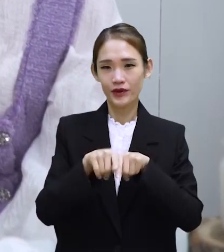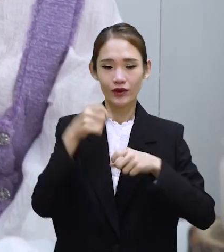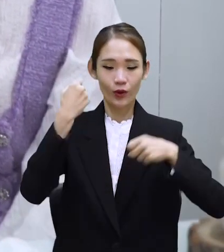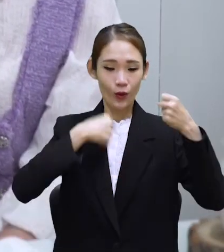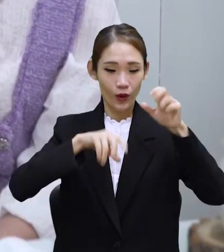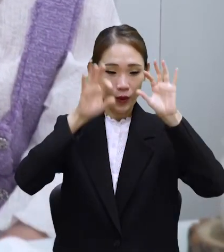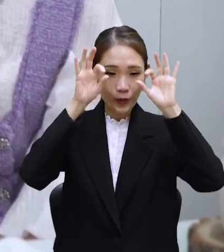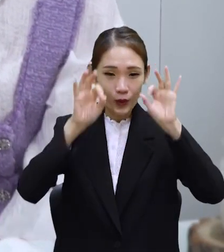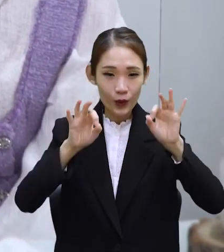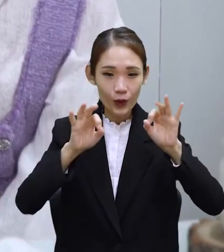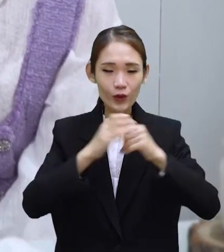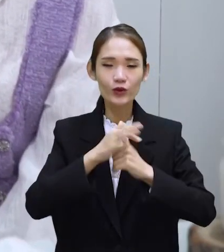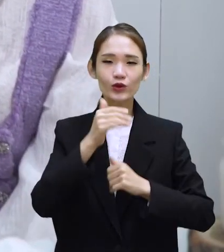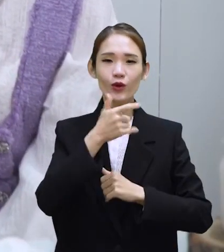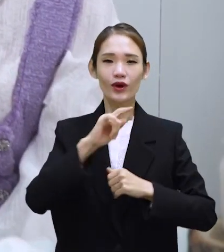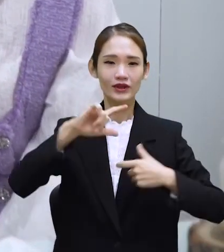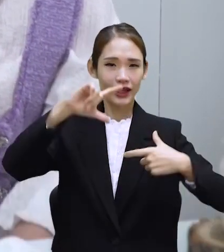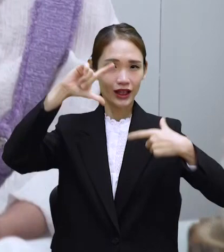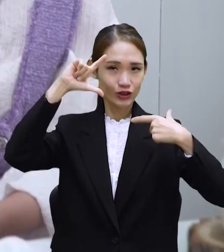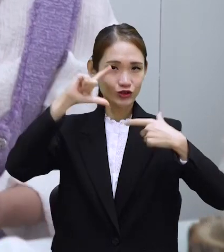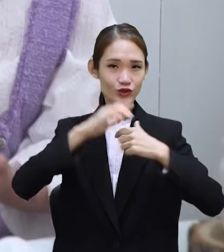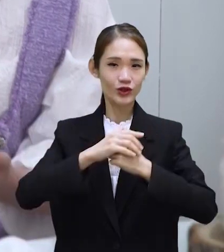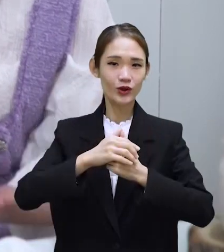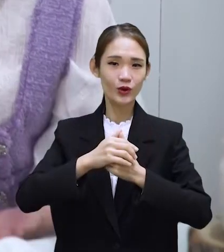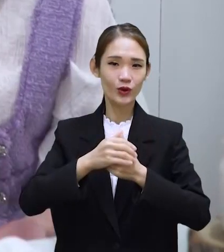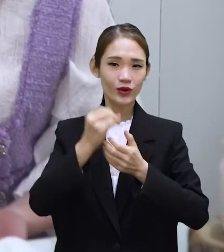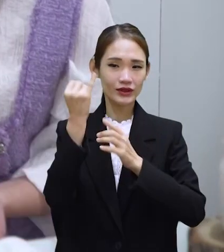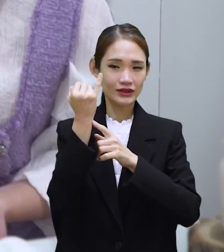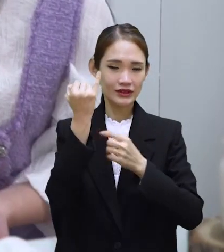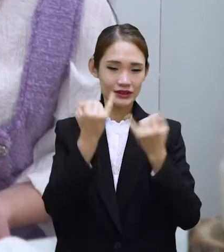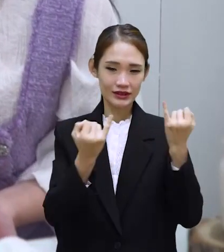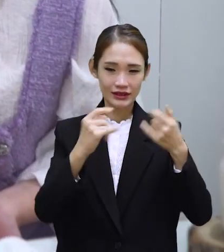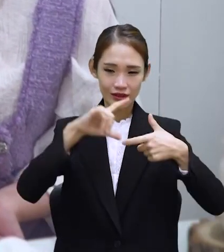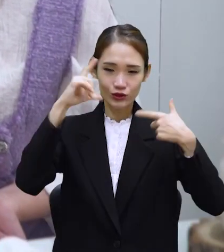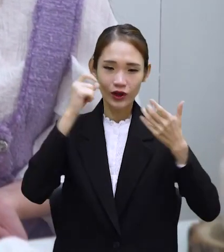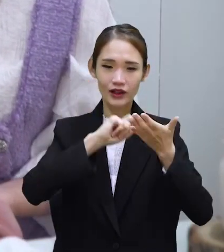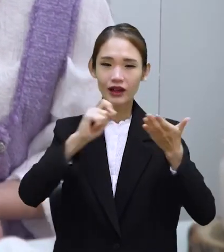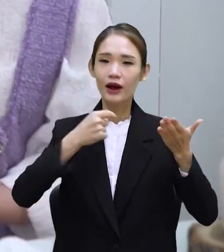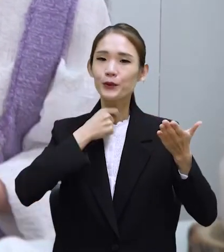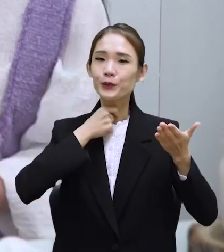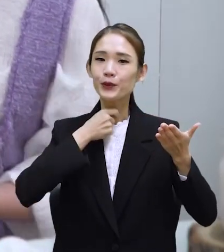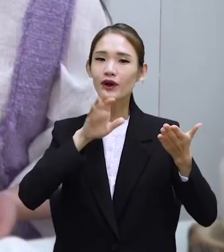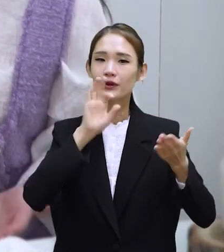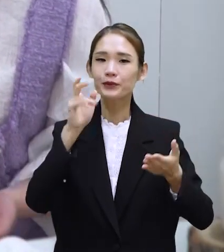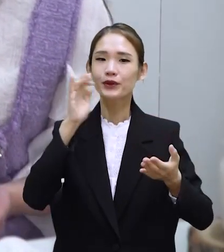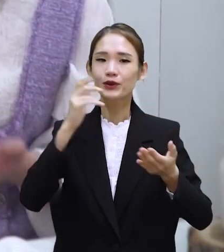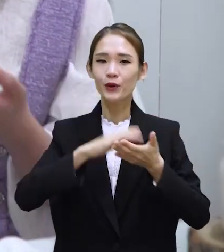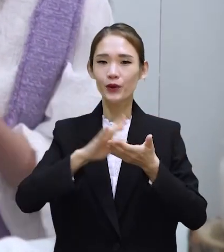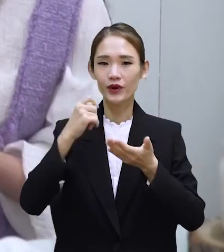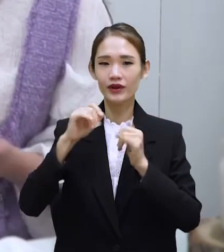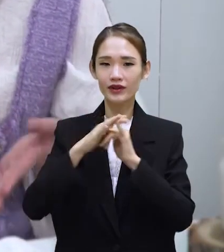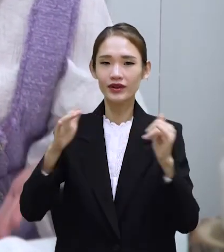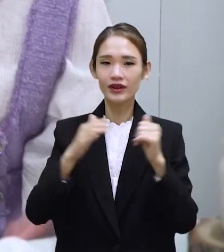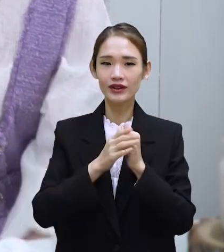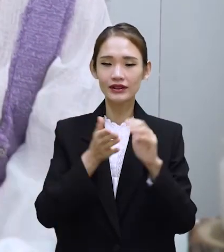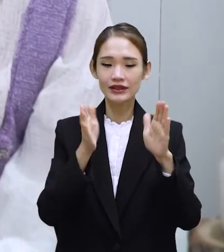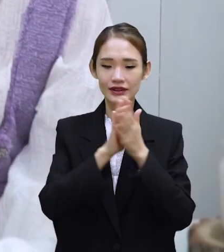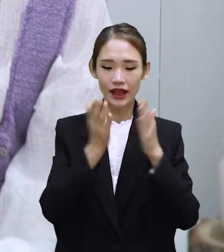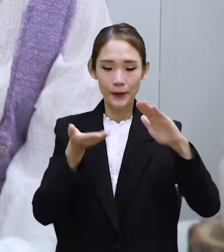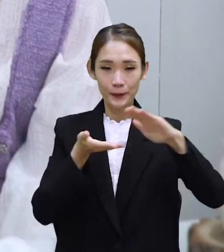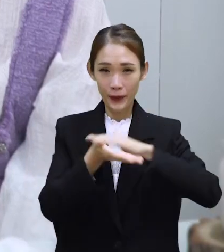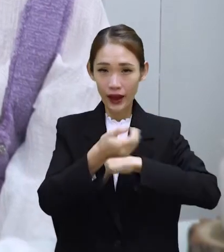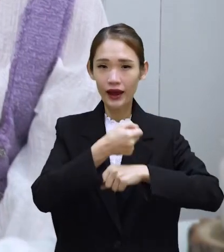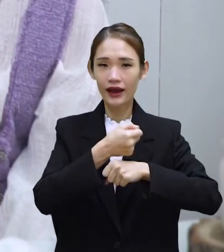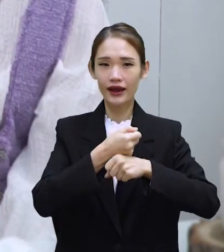언니와 서에 공연을 보시고 통화 책 주인공을 한번 글을 써보고 싶다 하셔서 이렇게 비뇨 3 의 하구나 랩터